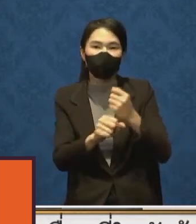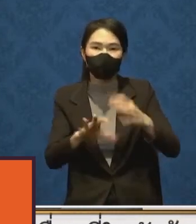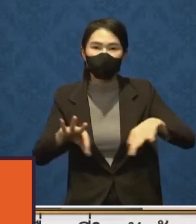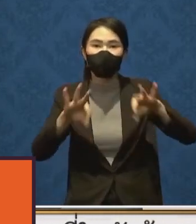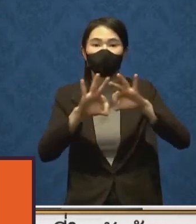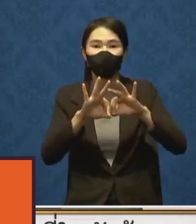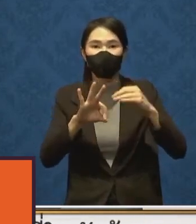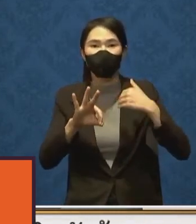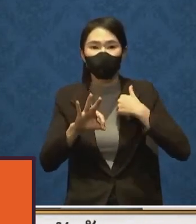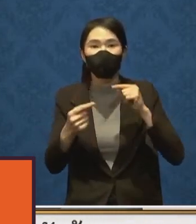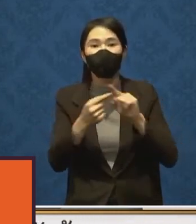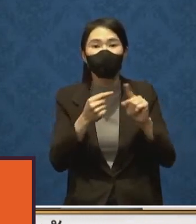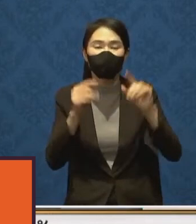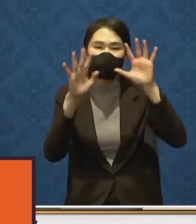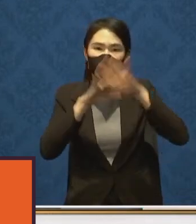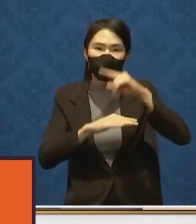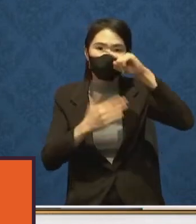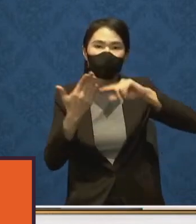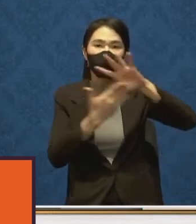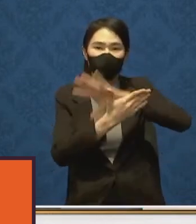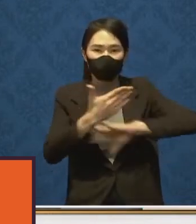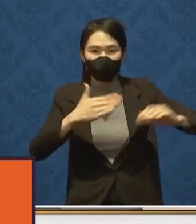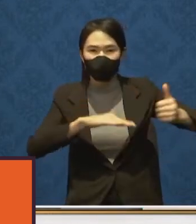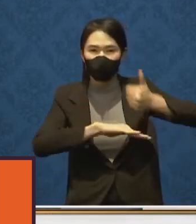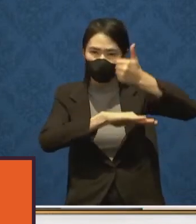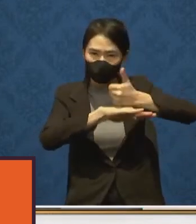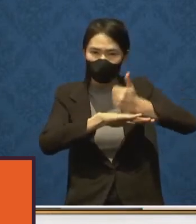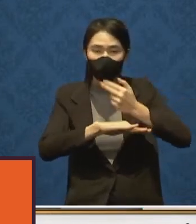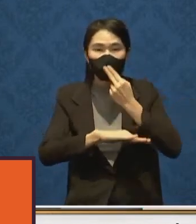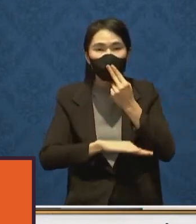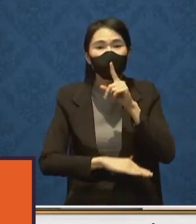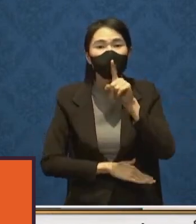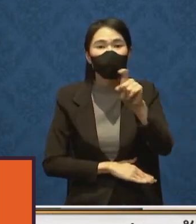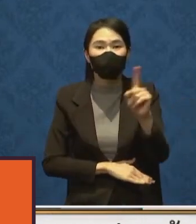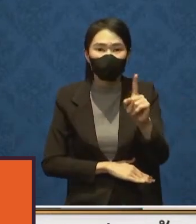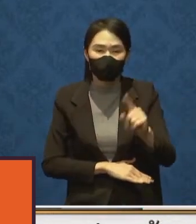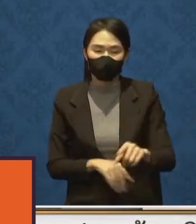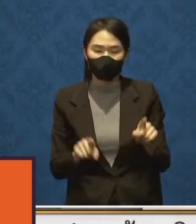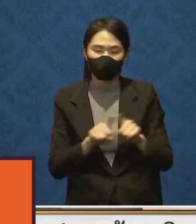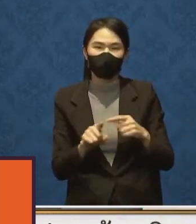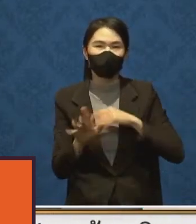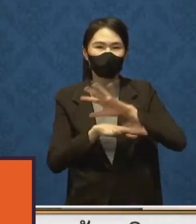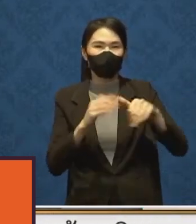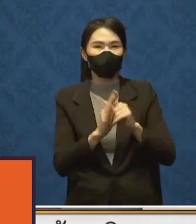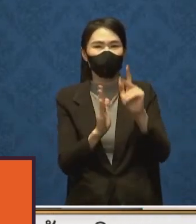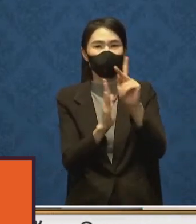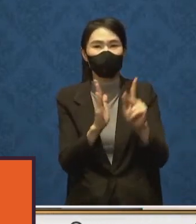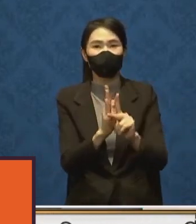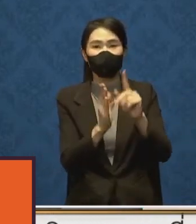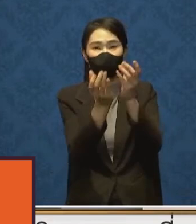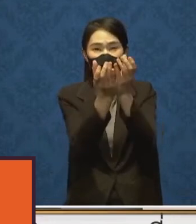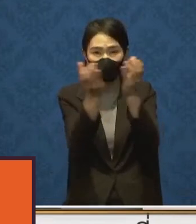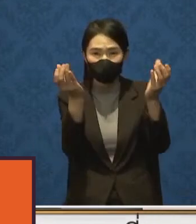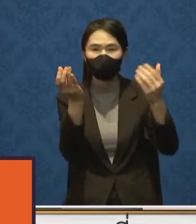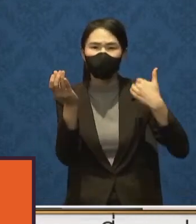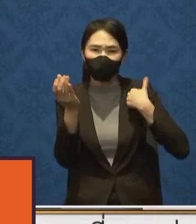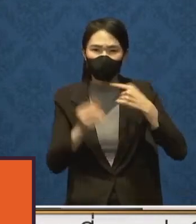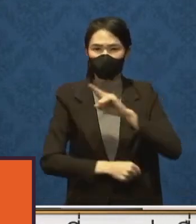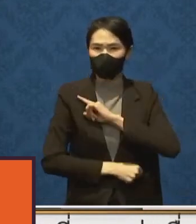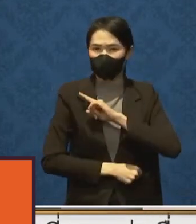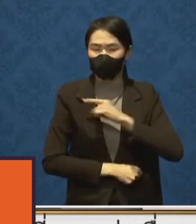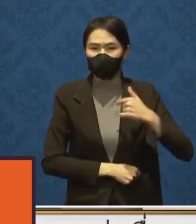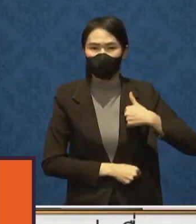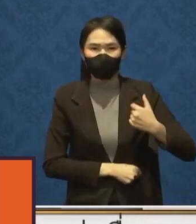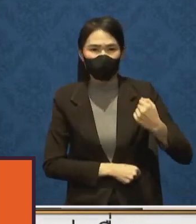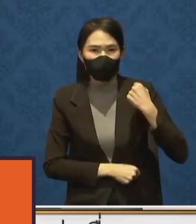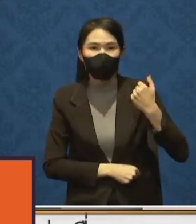ระดับสูงสุของประเทศตรไหนครับตรงที่ทานอยู่ในกฎหมายรฐมนูนไงท